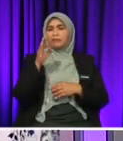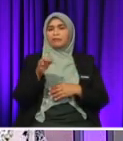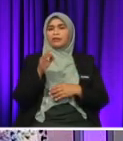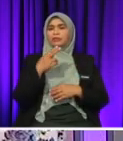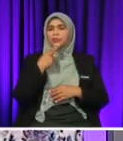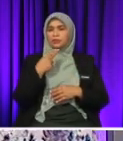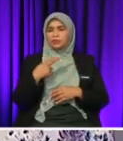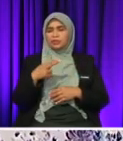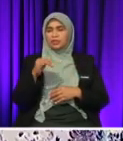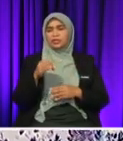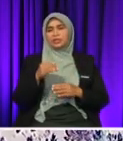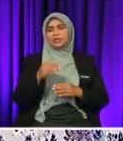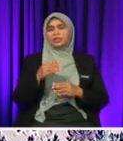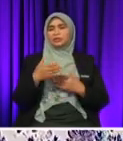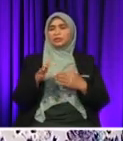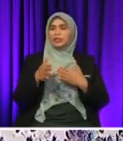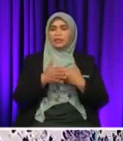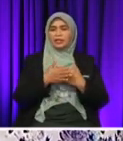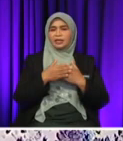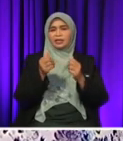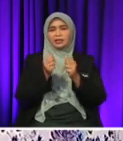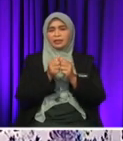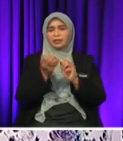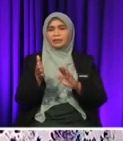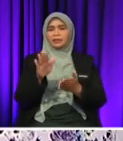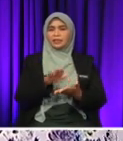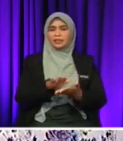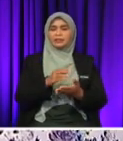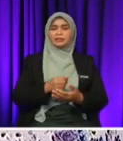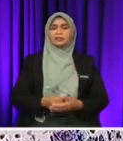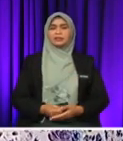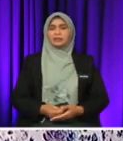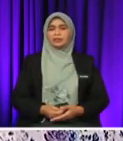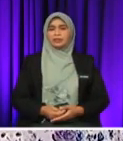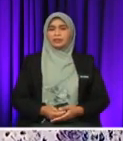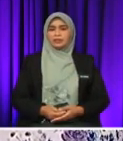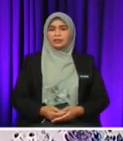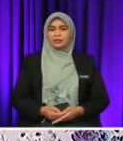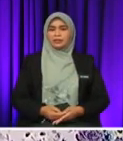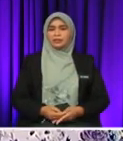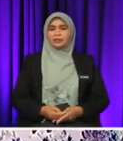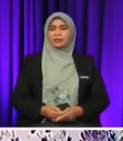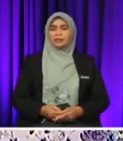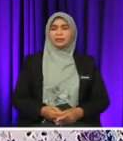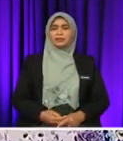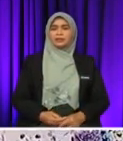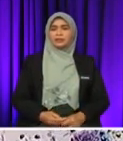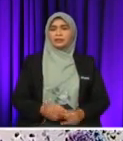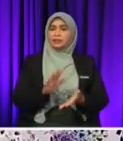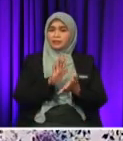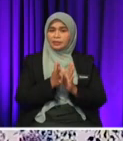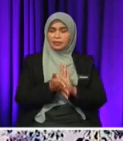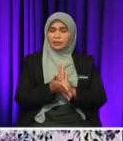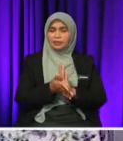usia yang semakin lama mendekati kematian adalah rangkap kedua tidak cerita sedikit jalan penceritaannya jadi